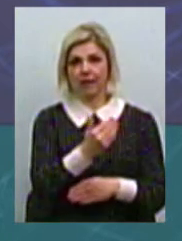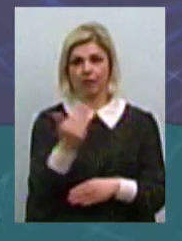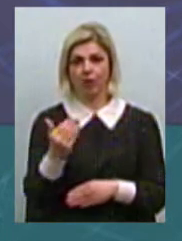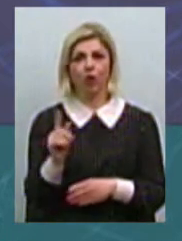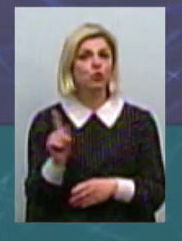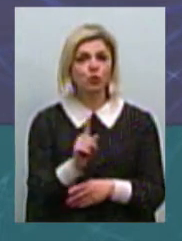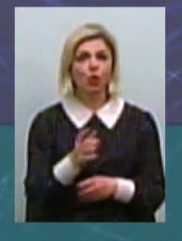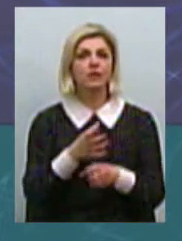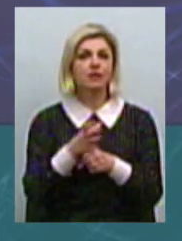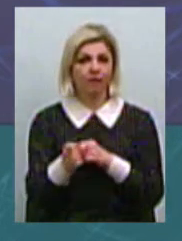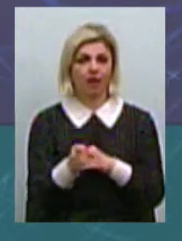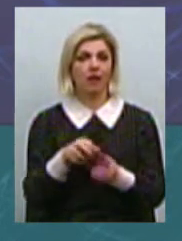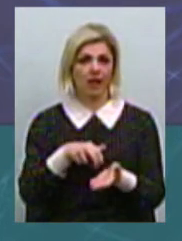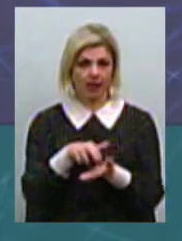йти